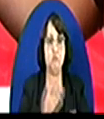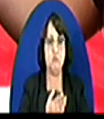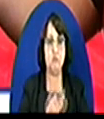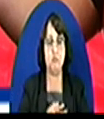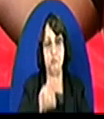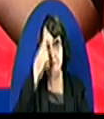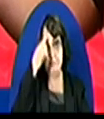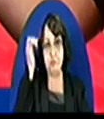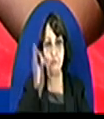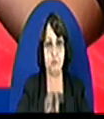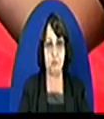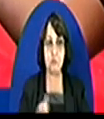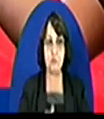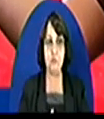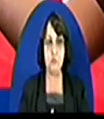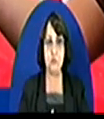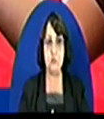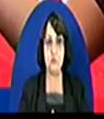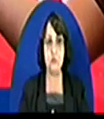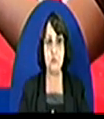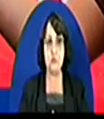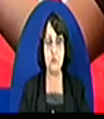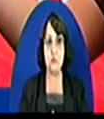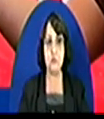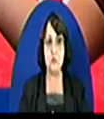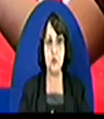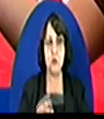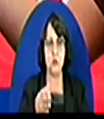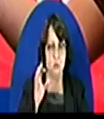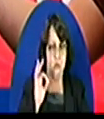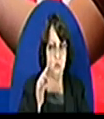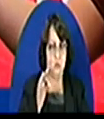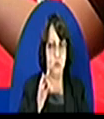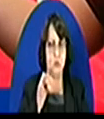Монгол улсын өрийн дэвтэр.